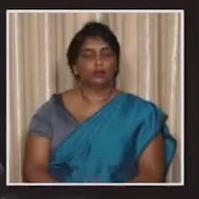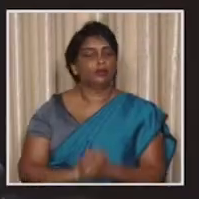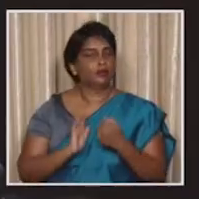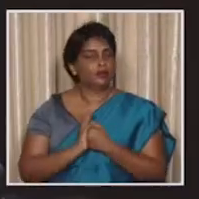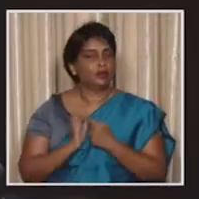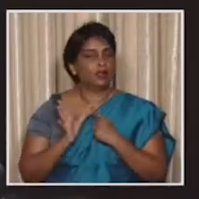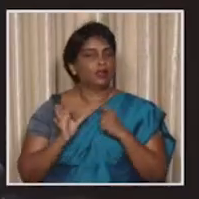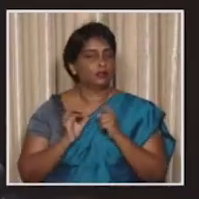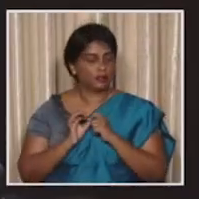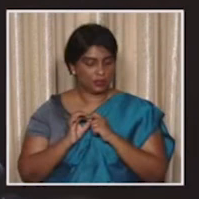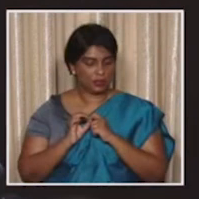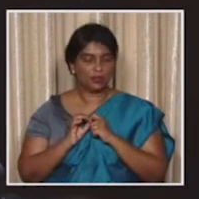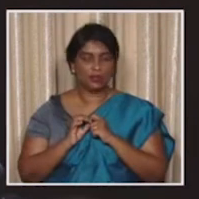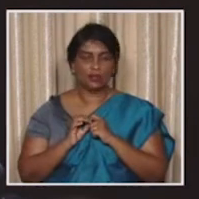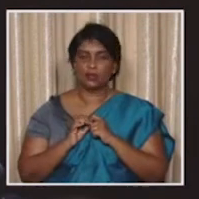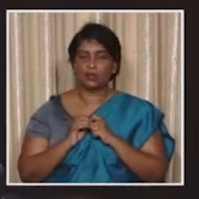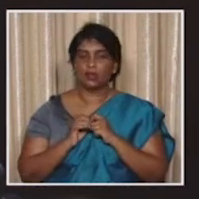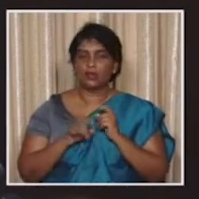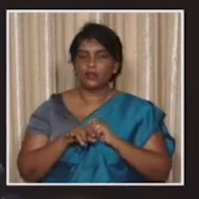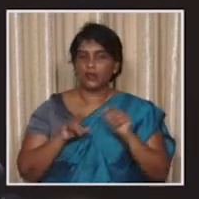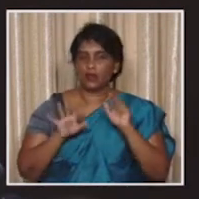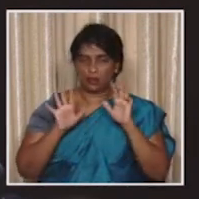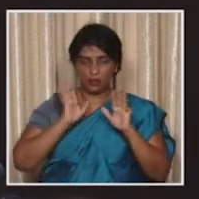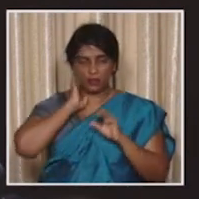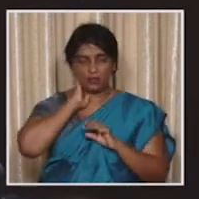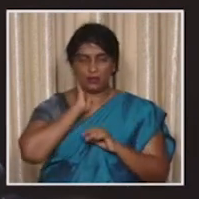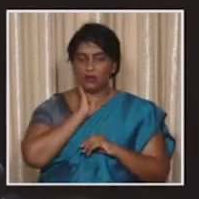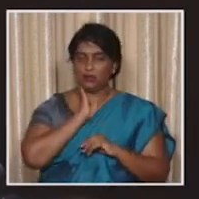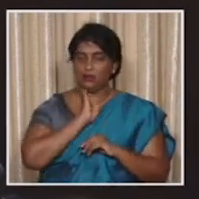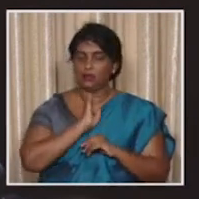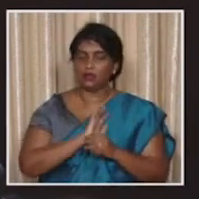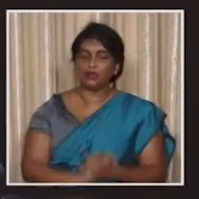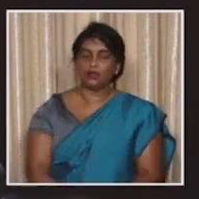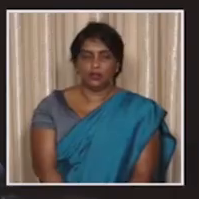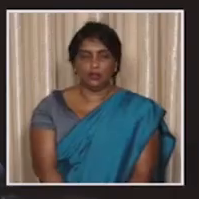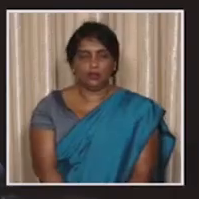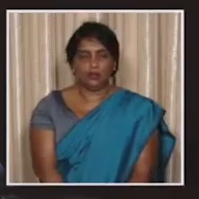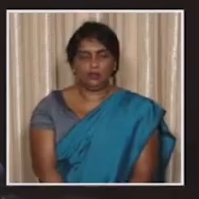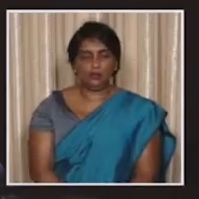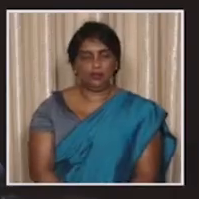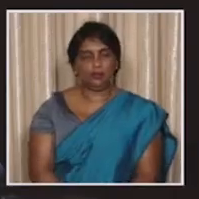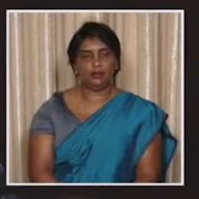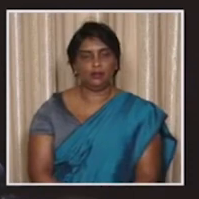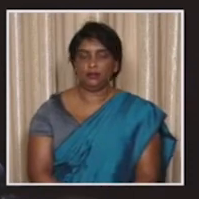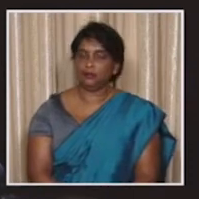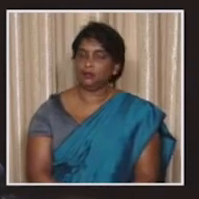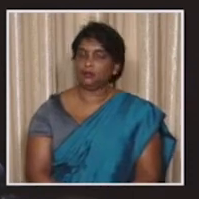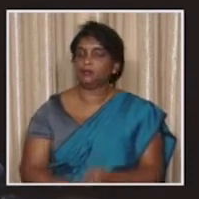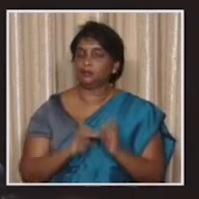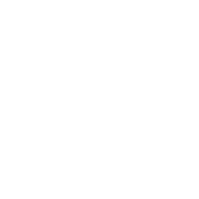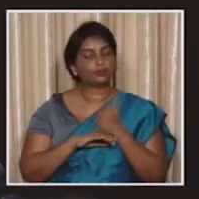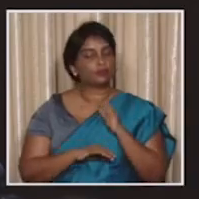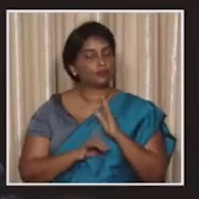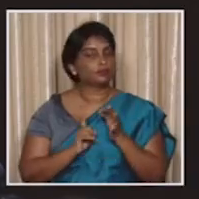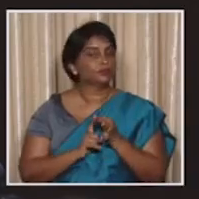Honorable Abdul Rishad Badruddin, you have 9 minutes. Bismillahir Rahmanir Rahim. Sabaki Talamitanga Urupinar